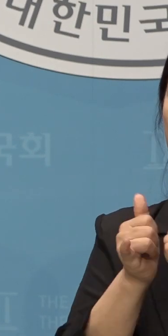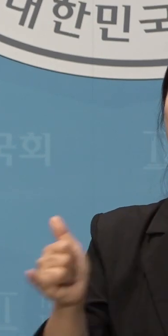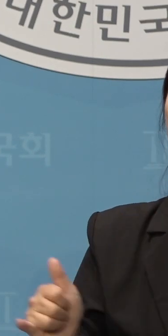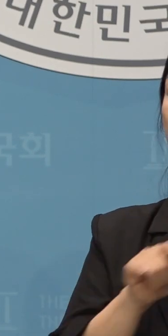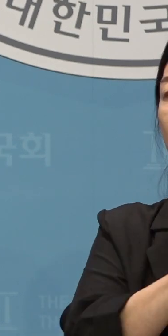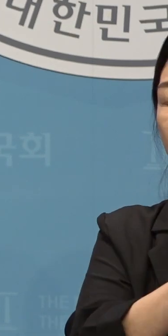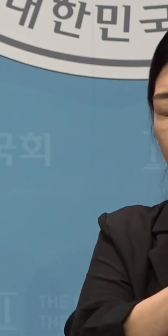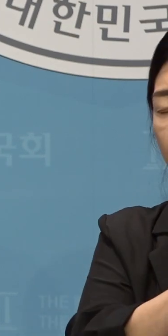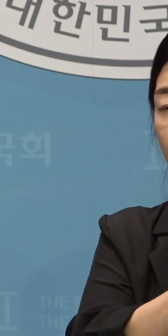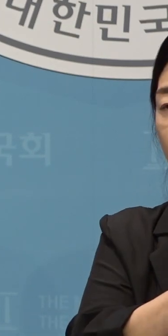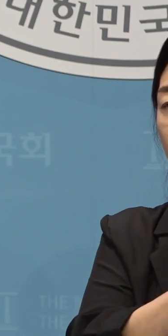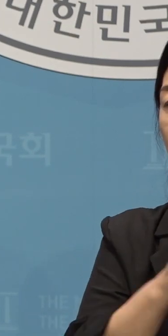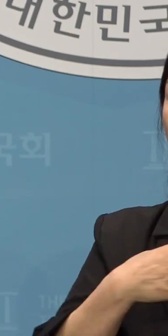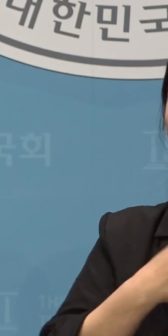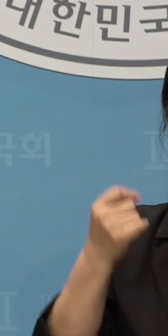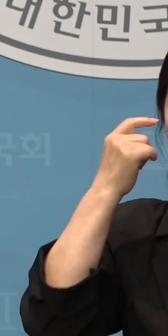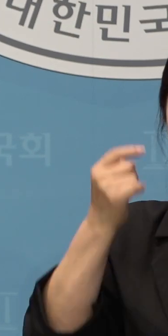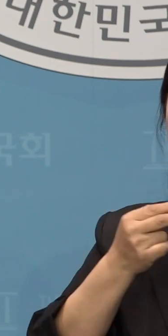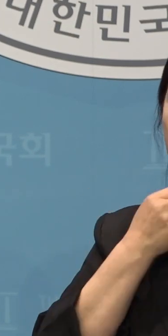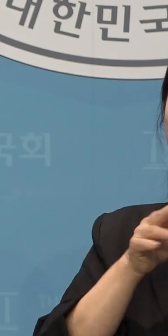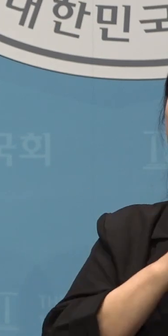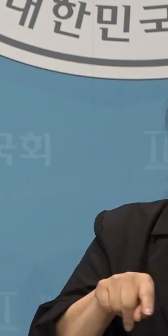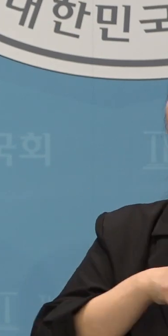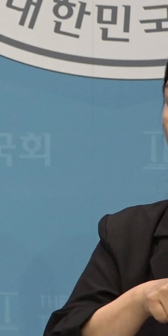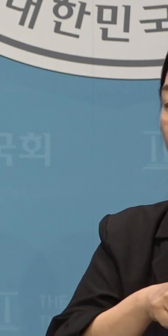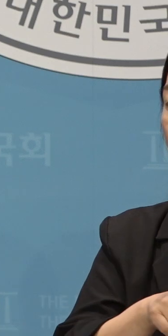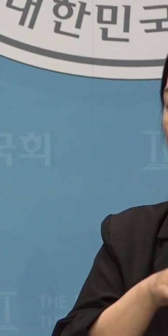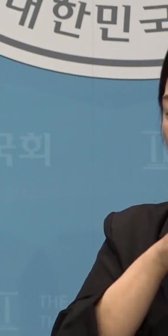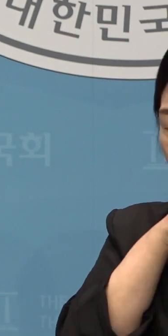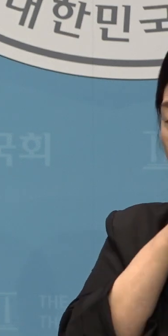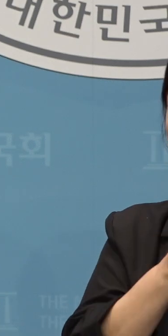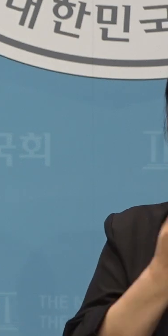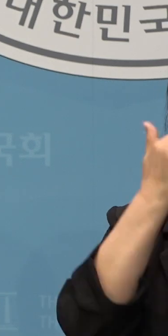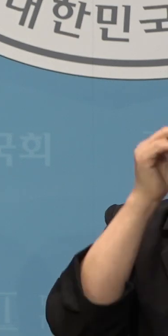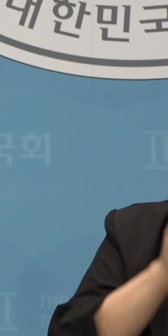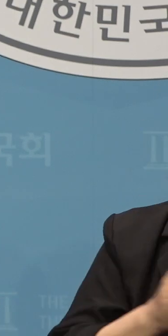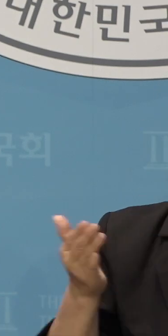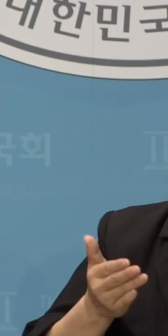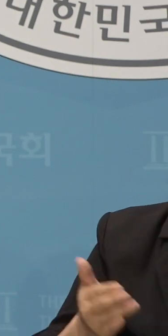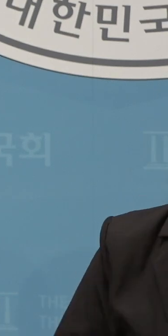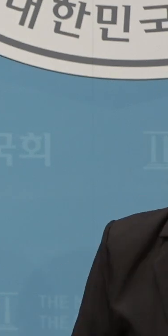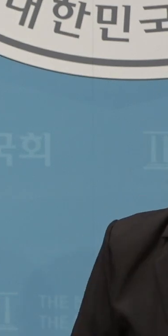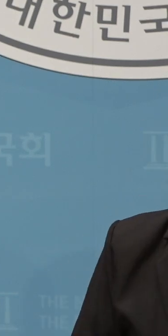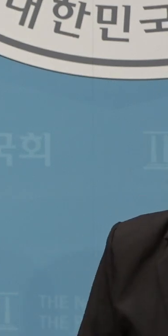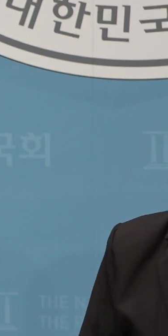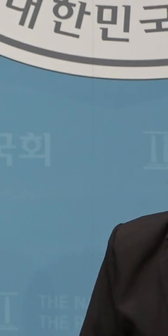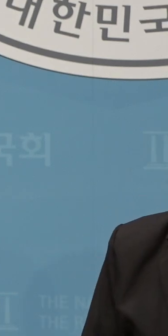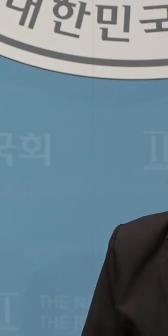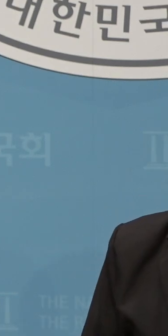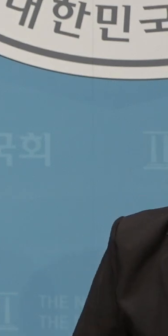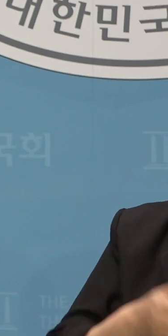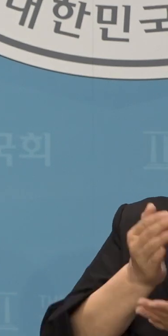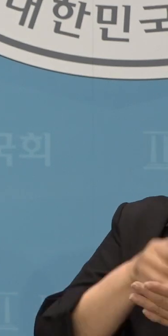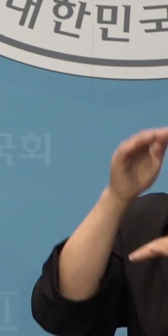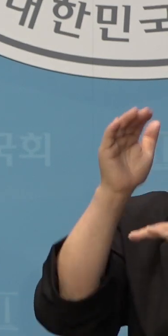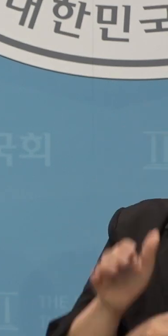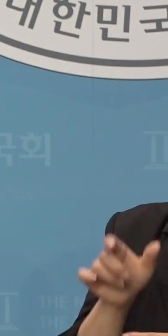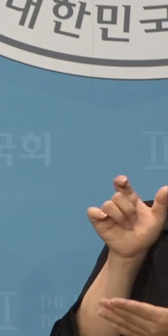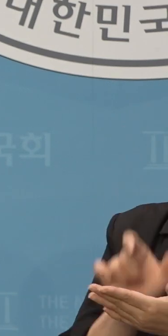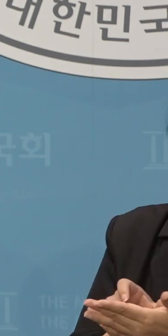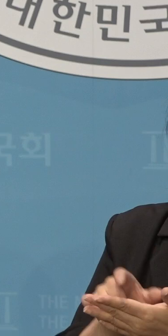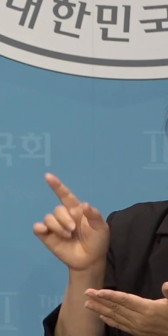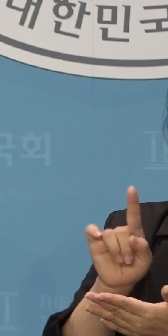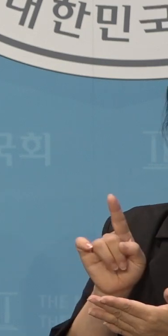너무합니다. 국민의 안전보다 정책 개선이 우선됐다니 기가 막힌 일입니다. 보도에 적시된 이유는